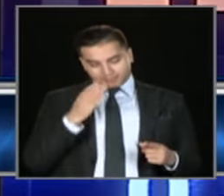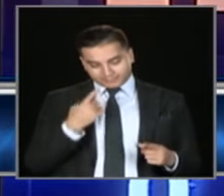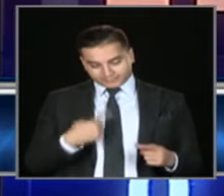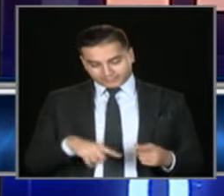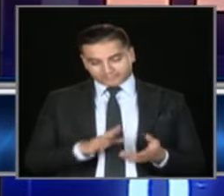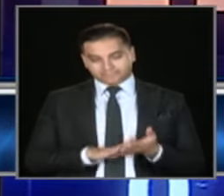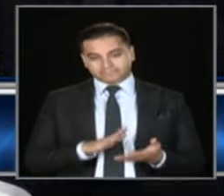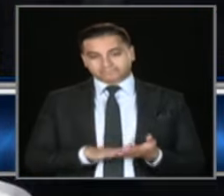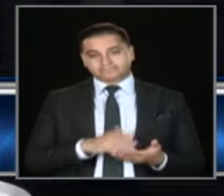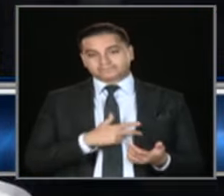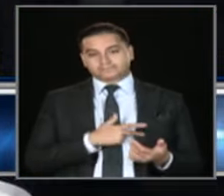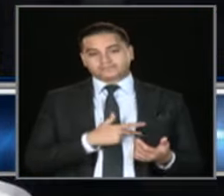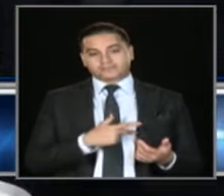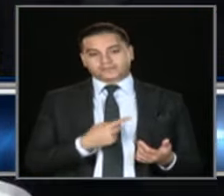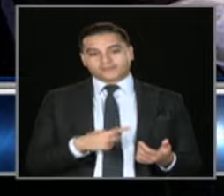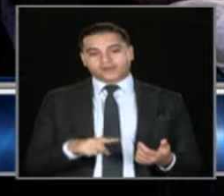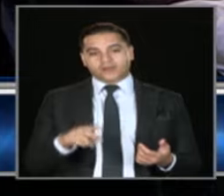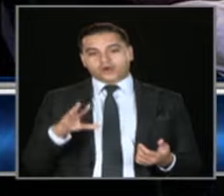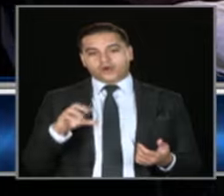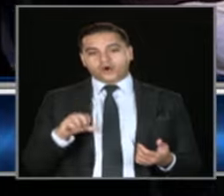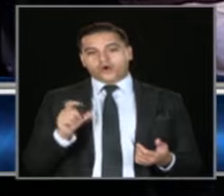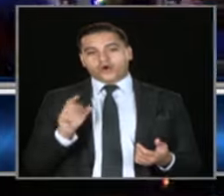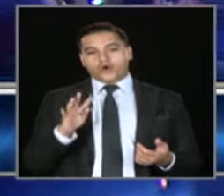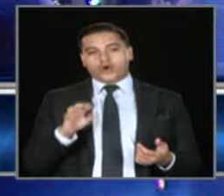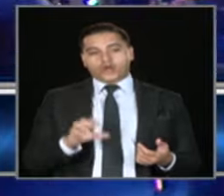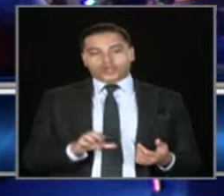إجابة صحيحة. الله عليك.